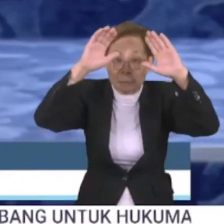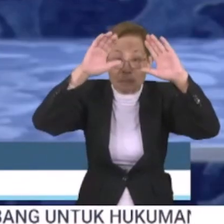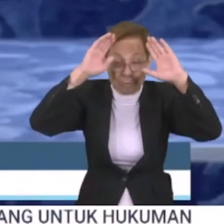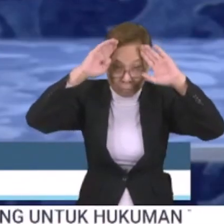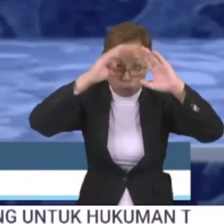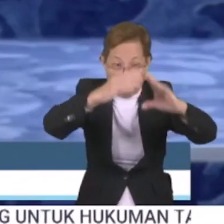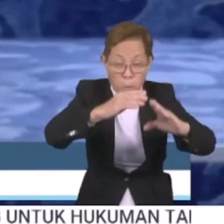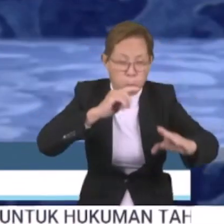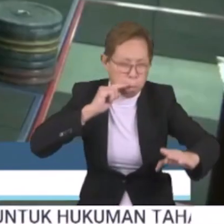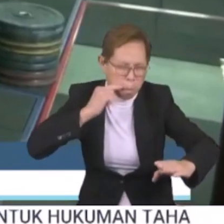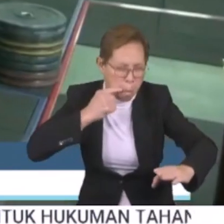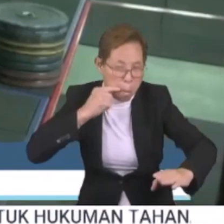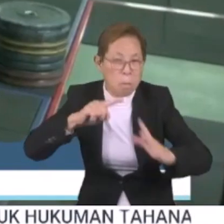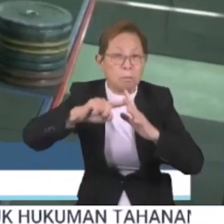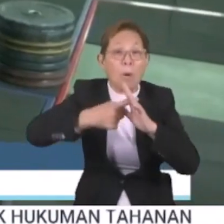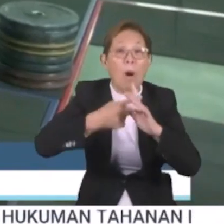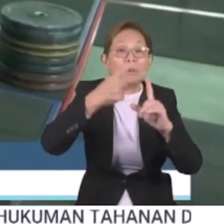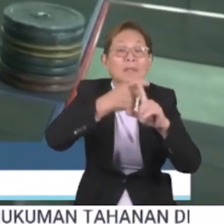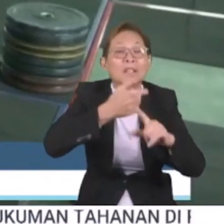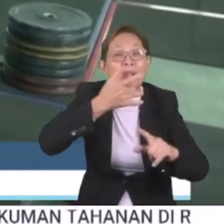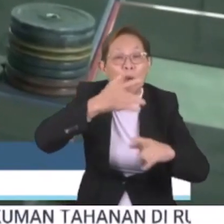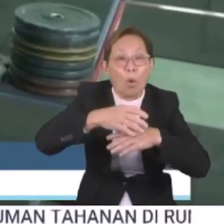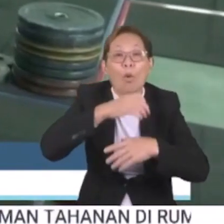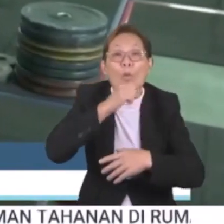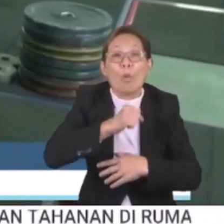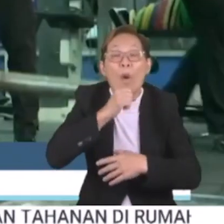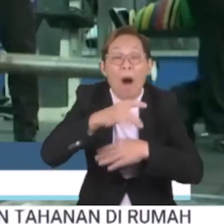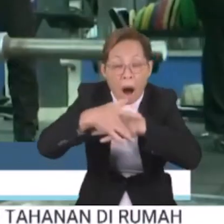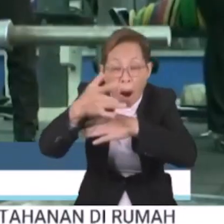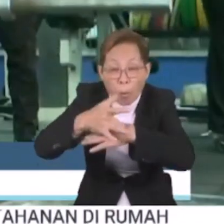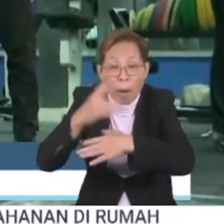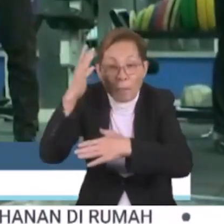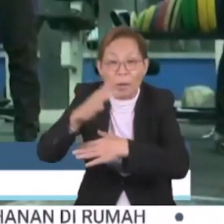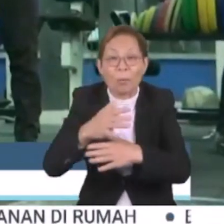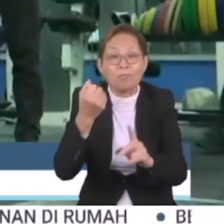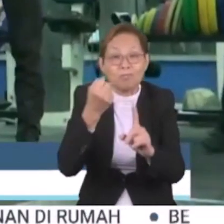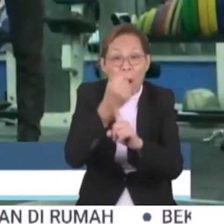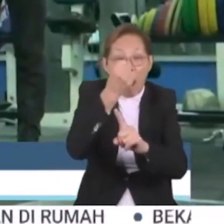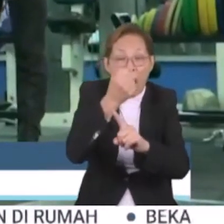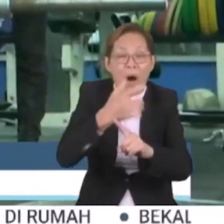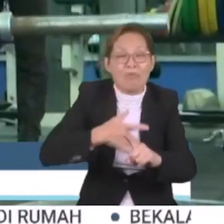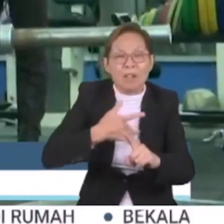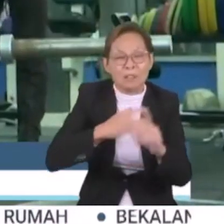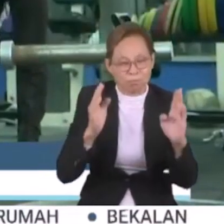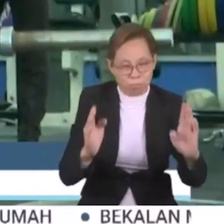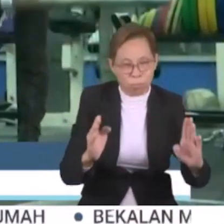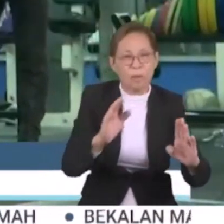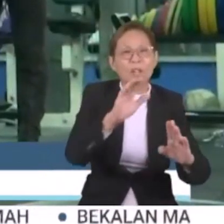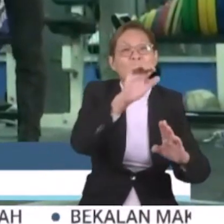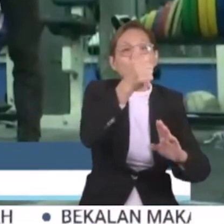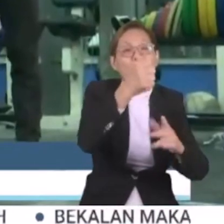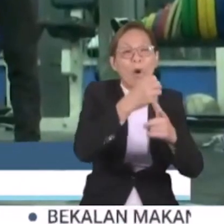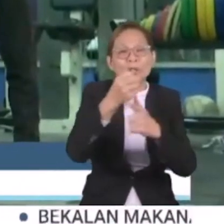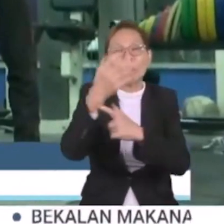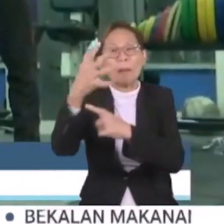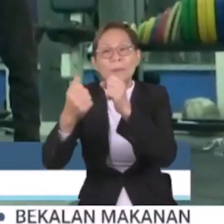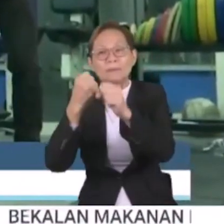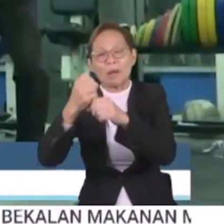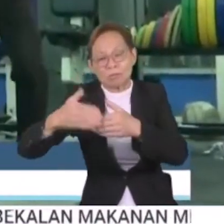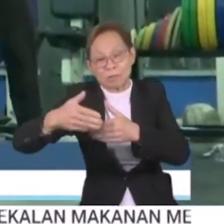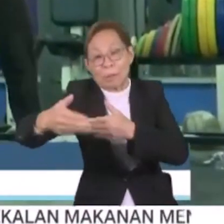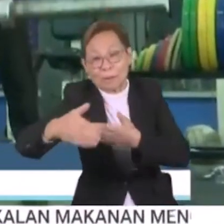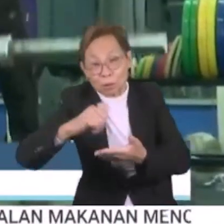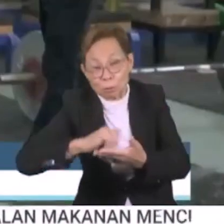Penekanan lebih serius perlu bermula dari usia awal kerana impaknya akan dirasai dalam tempoh 10 ke 15 tahun selepas